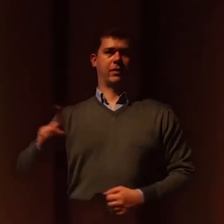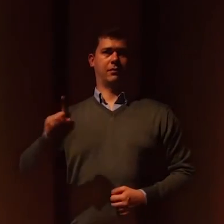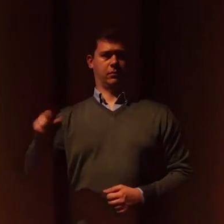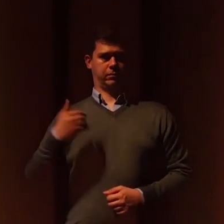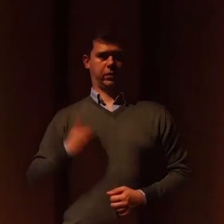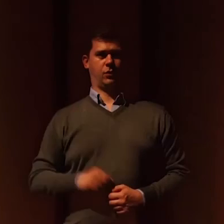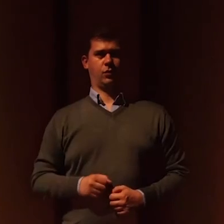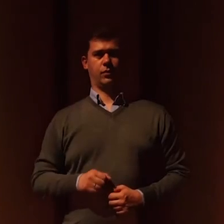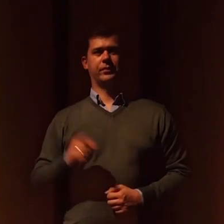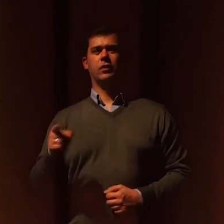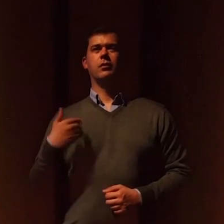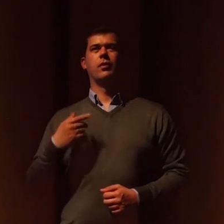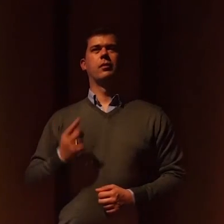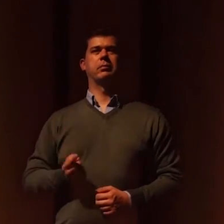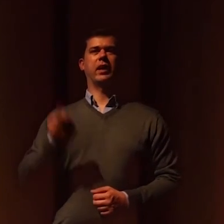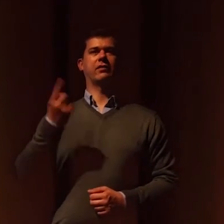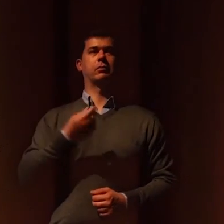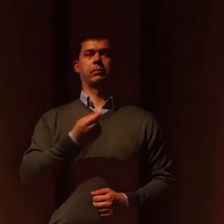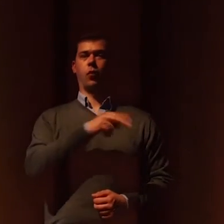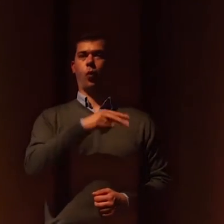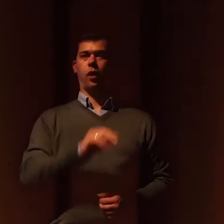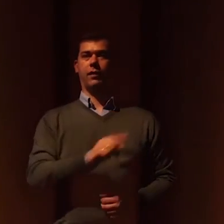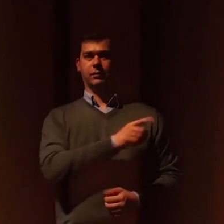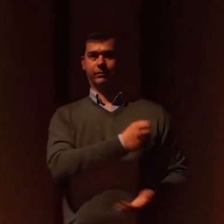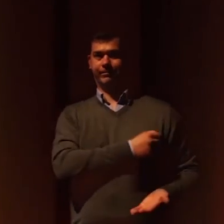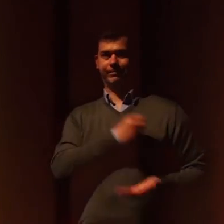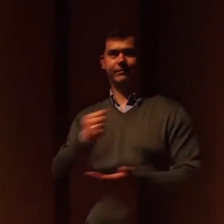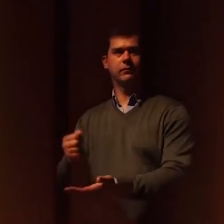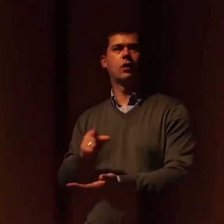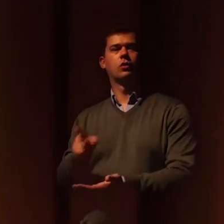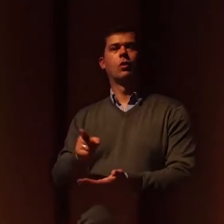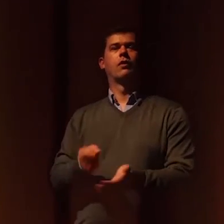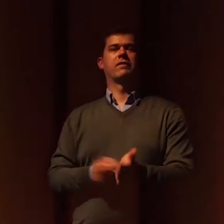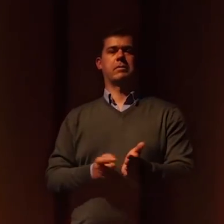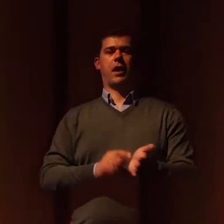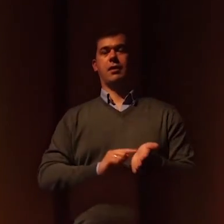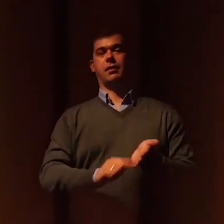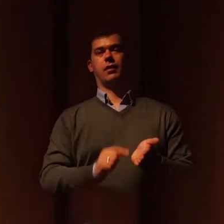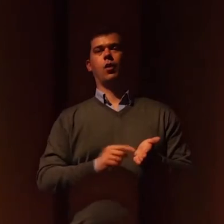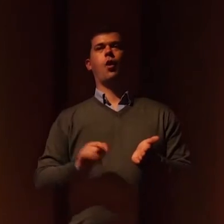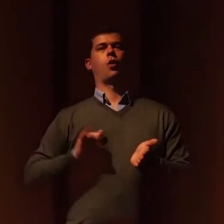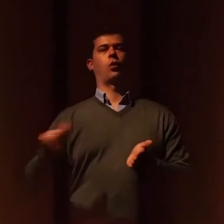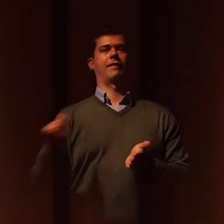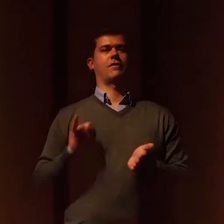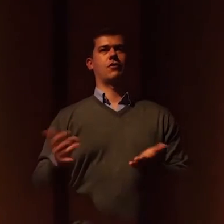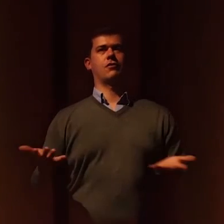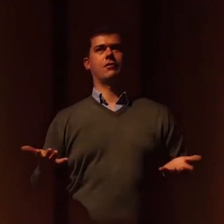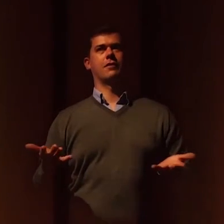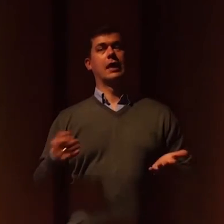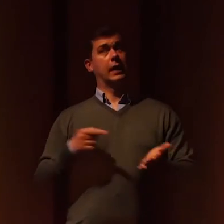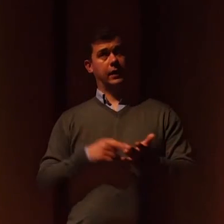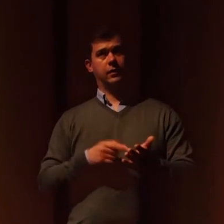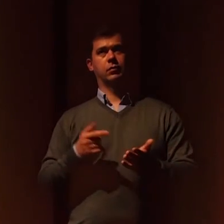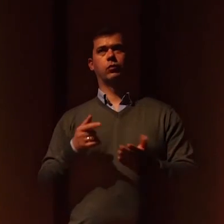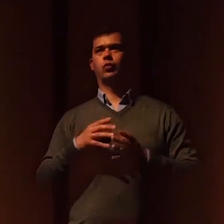zwłaszcza w momencie kiedy pierwsze fundusze unijne miały taki wymóg równościowy i